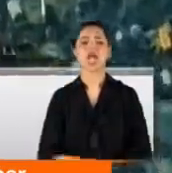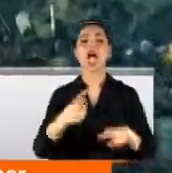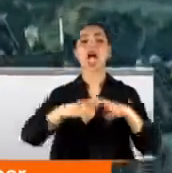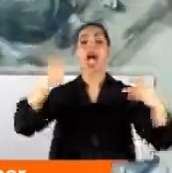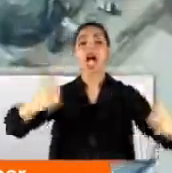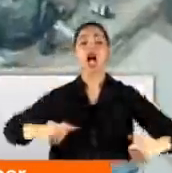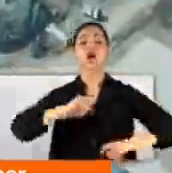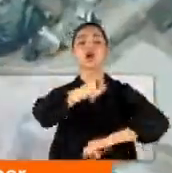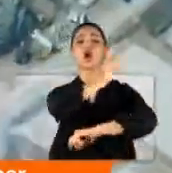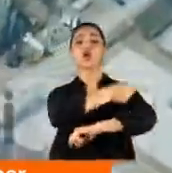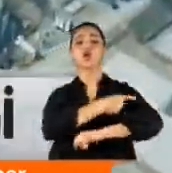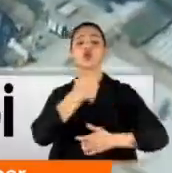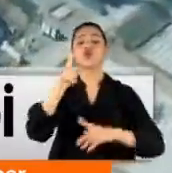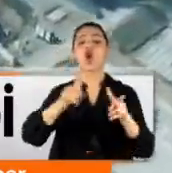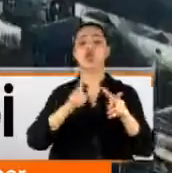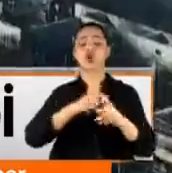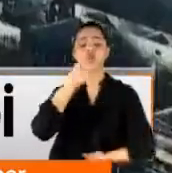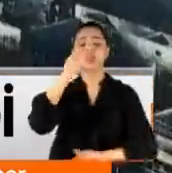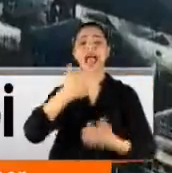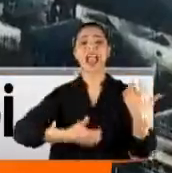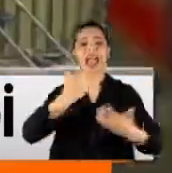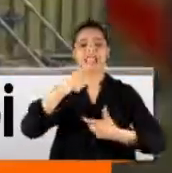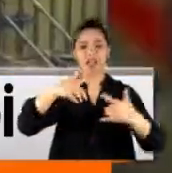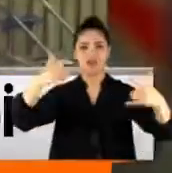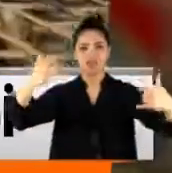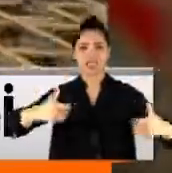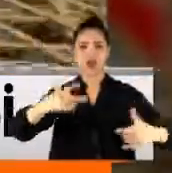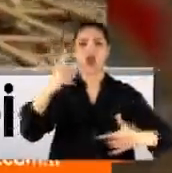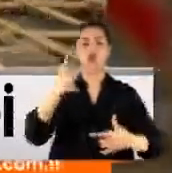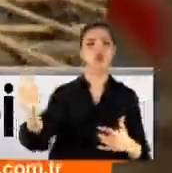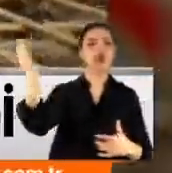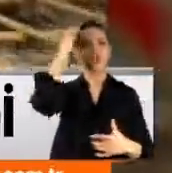Nükleer Güç Santrali'nin 3. ünitesinin temeli atıldı.